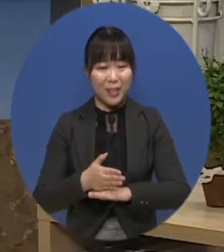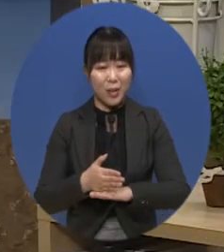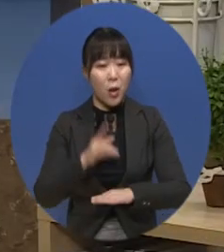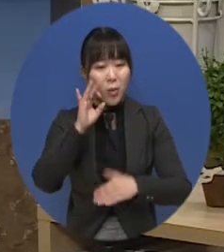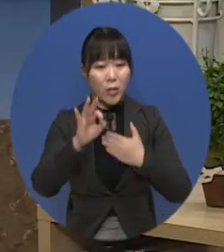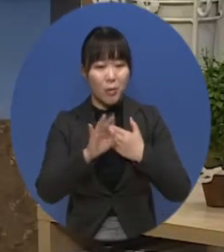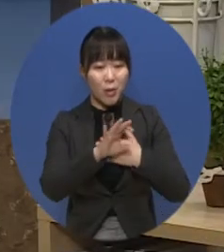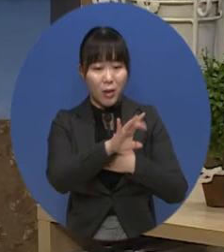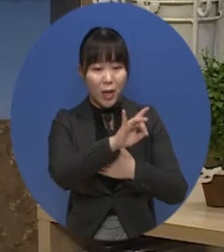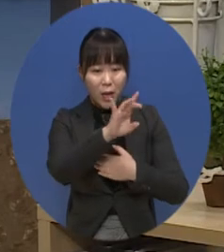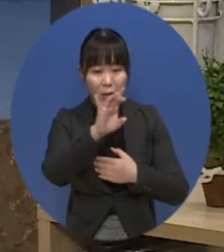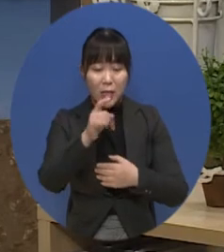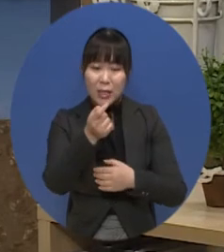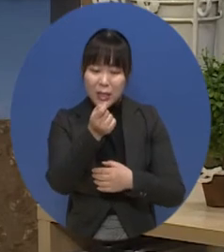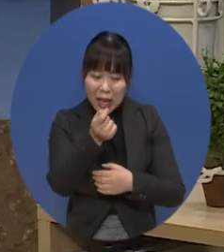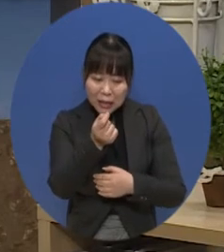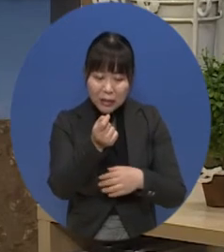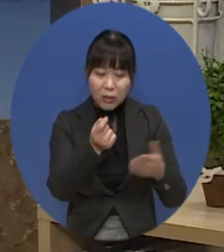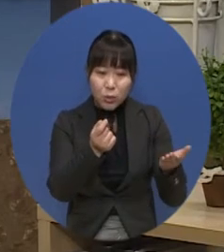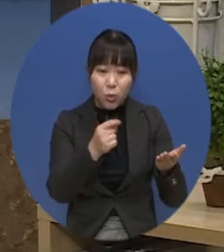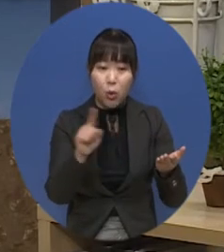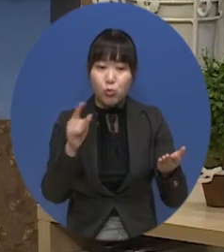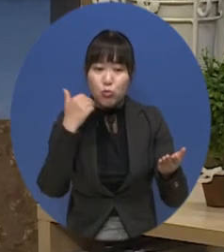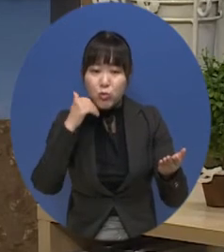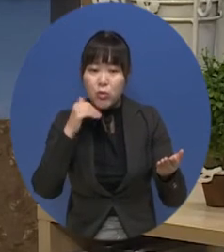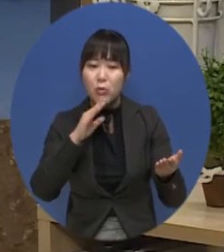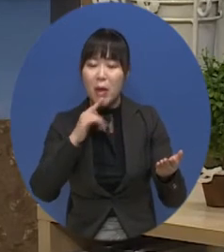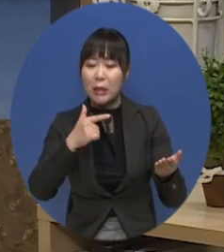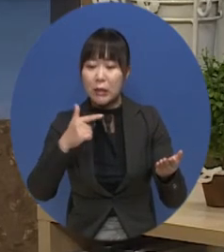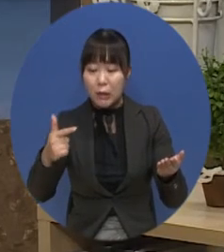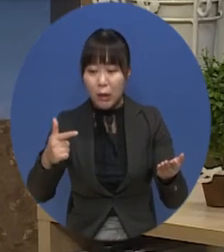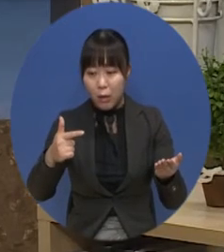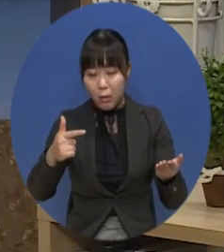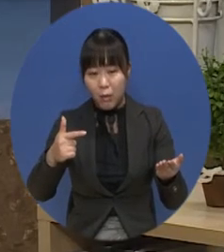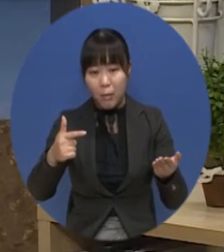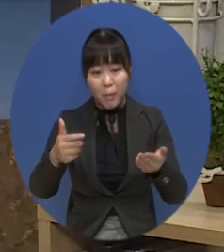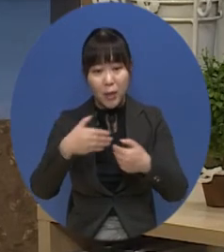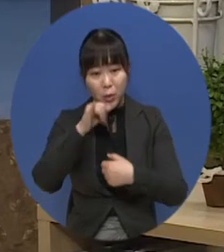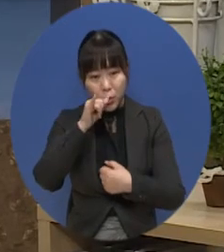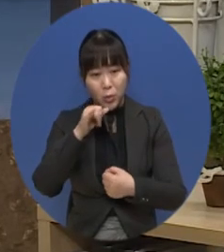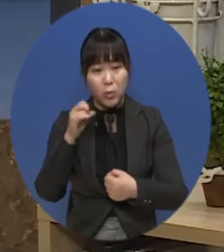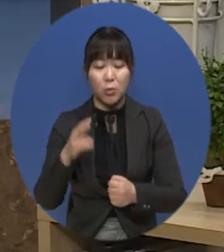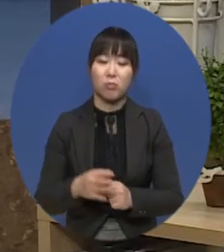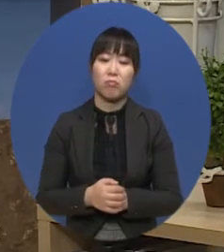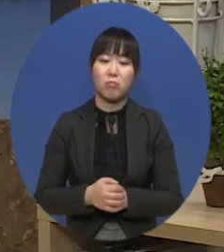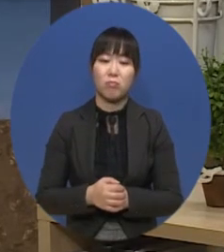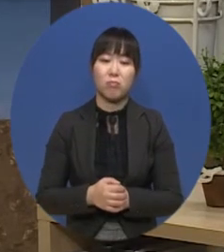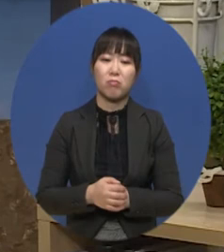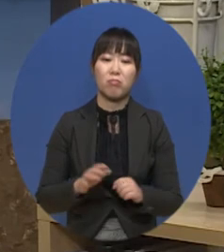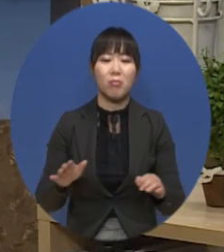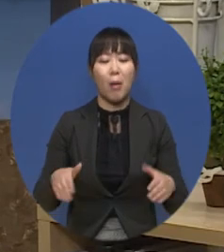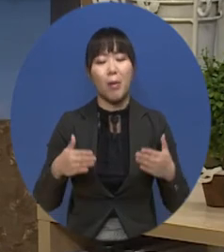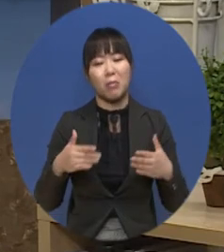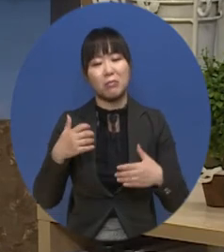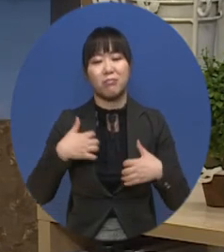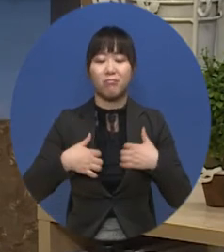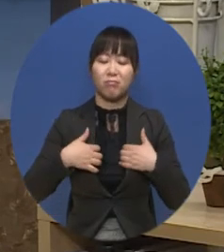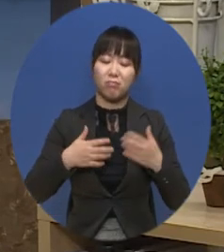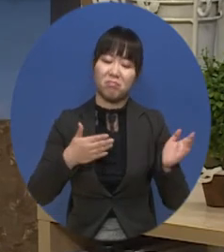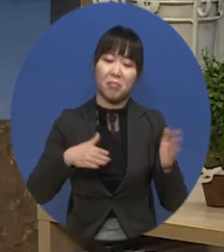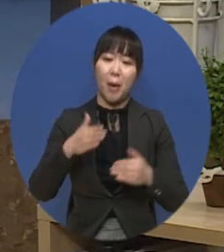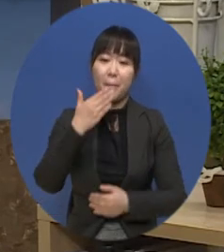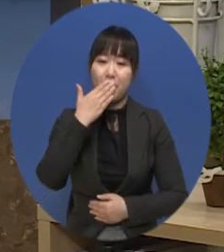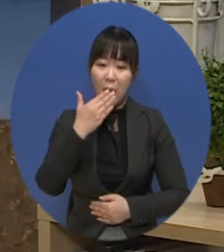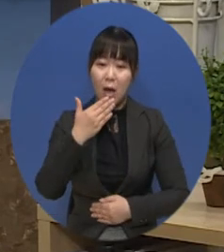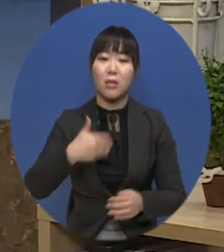간혹 그것이 그러니까 사소한 일도 어떤 분은 굉장히 크게 받아들이는 분이 있고 또 그냥 가볍게 또 즐기면서 넘길